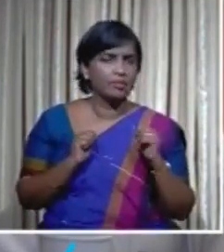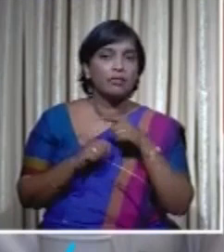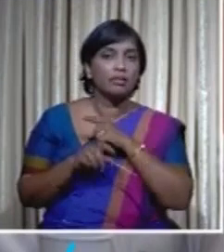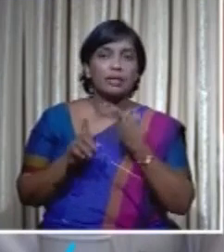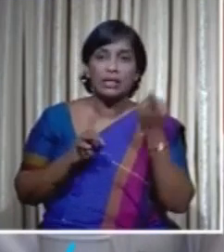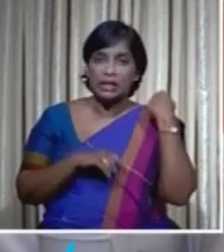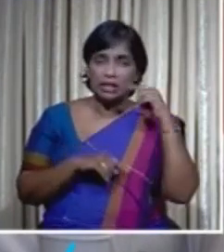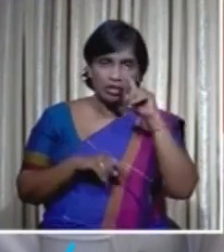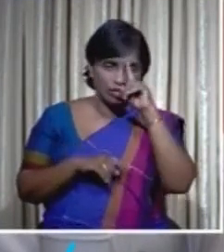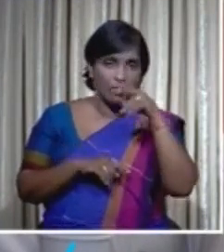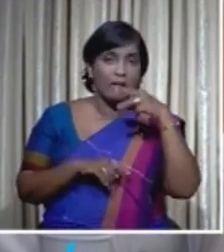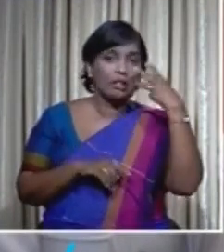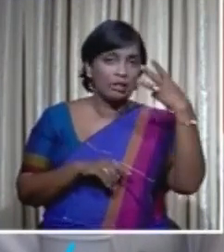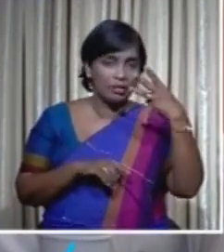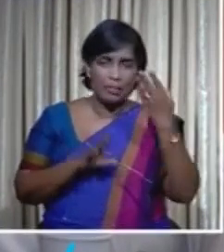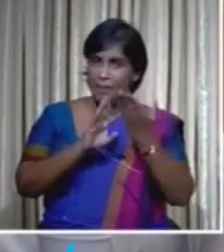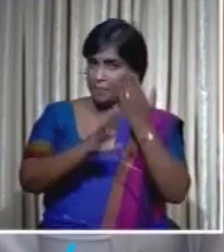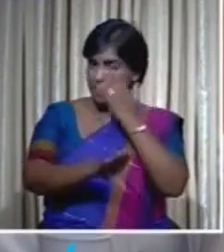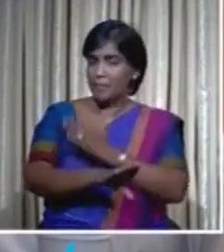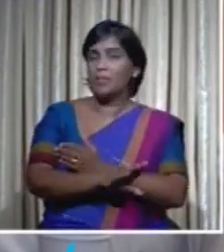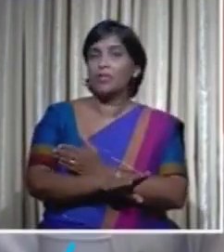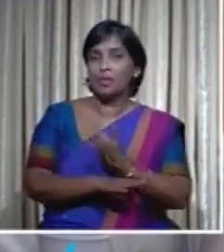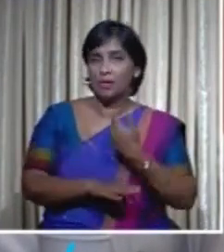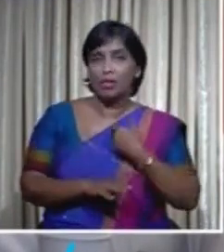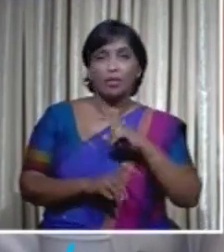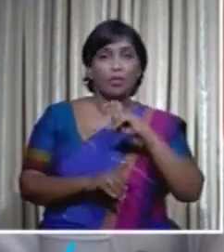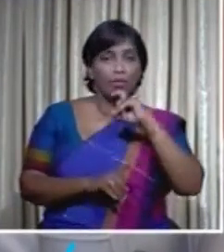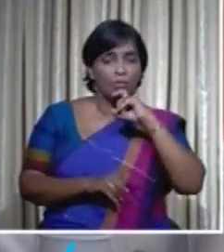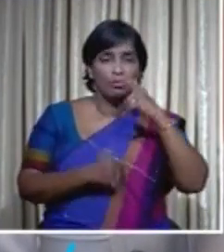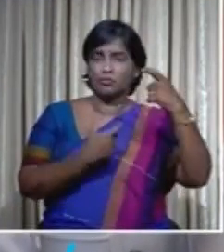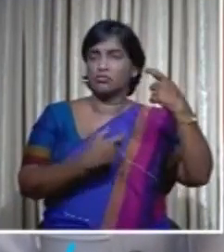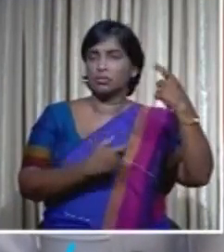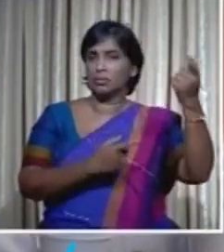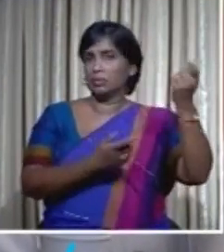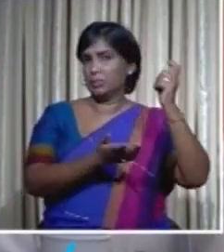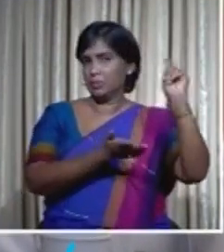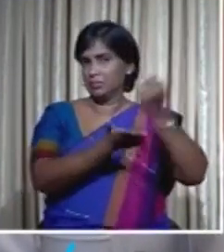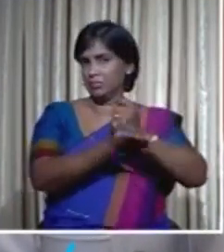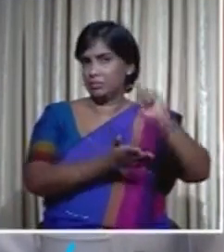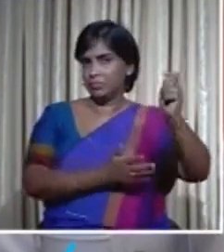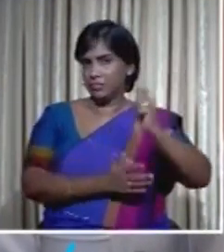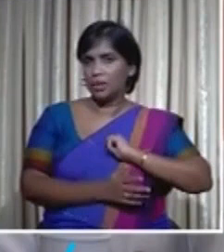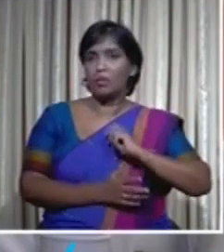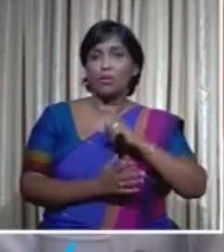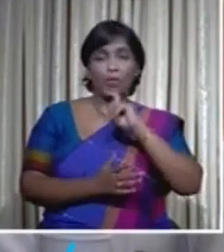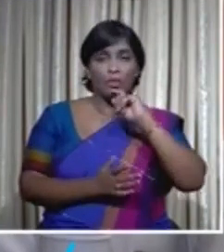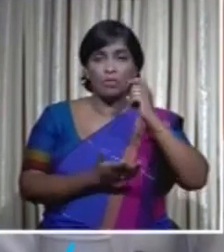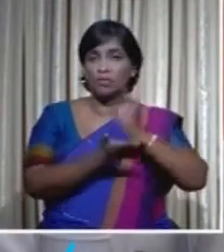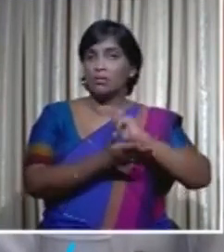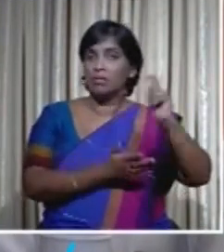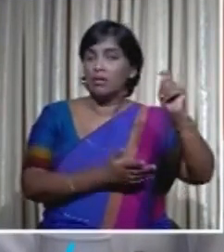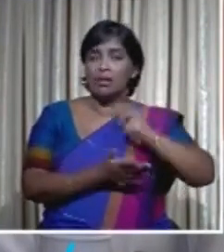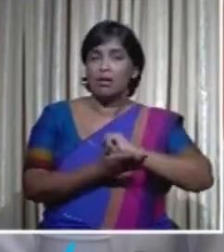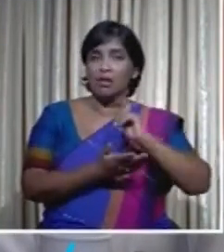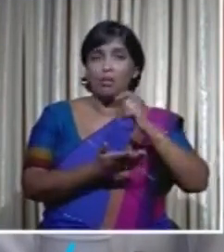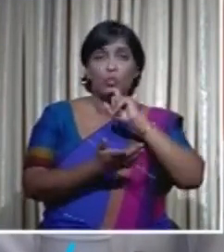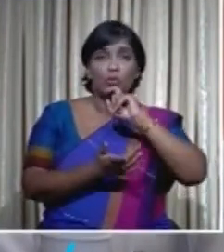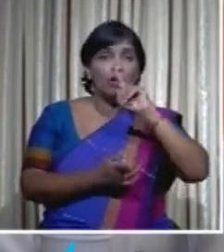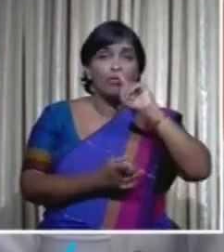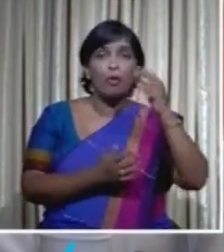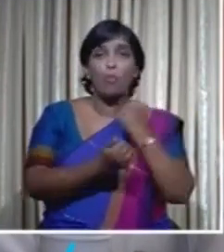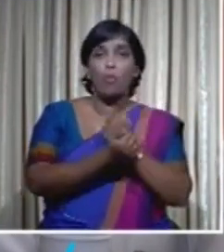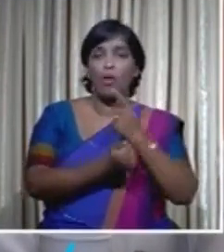எனக்கு நீதிமன்ற கட்டளையை கொண்டு வந்து தந்தார்கள். ஆனால் நீதிமன்றம் கட்டளை பிறப்பிக்கவில்லை, போலீசார் கொண்டு வந்து தந்தார்கள். நேற்று